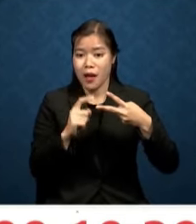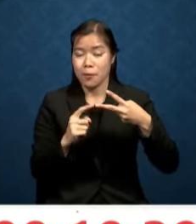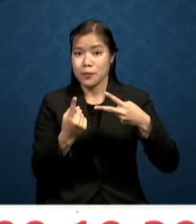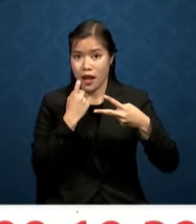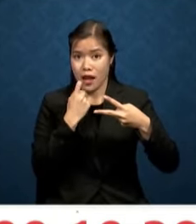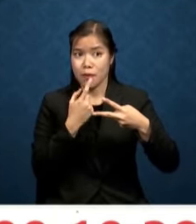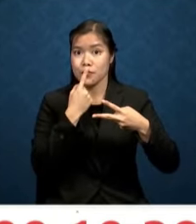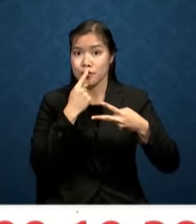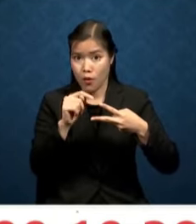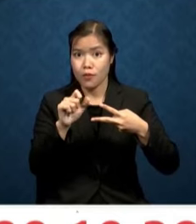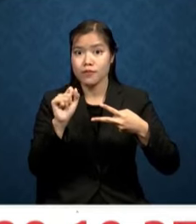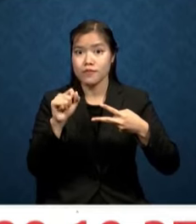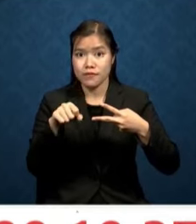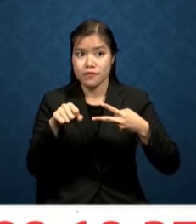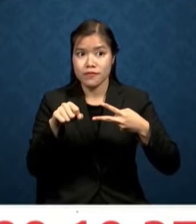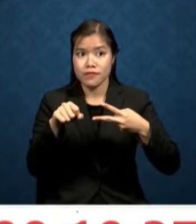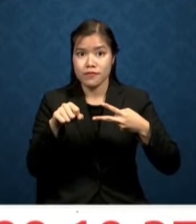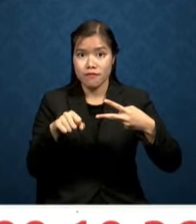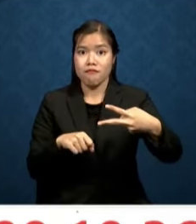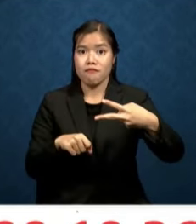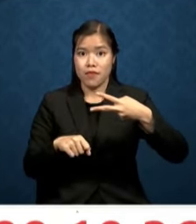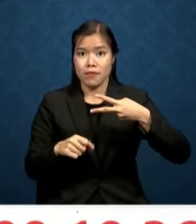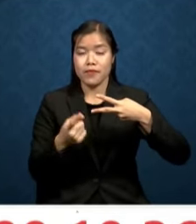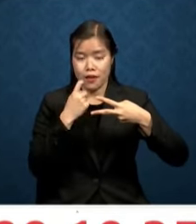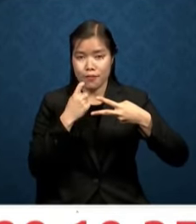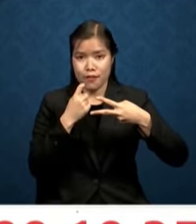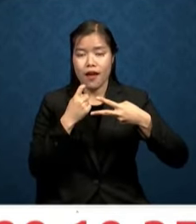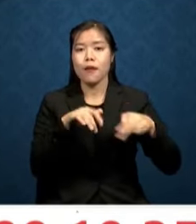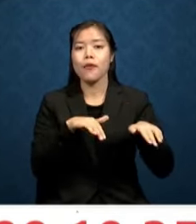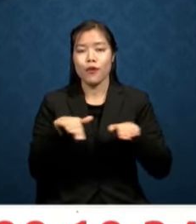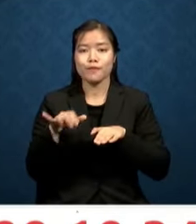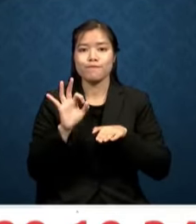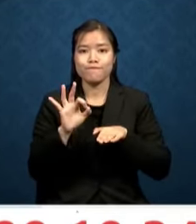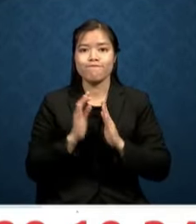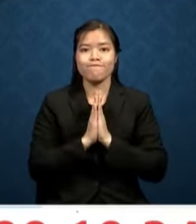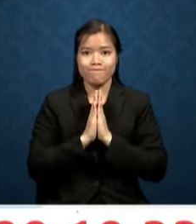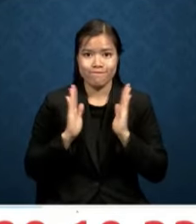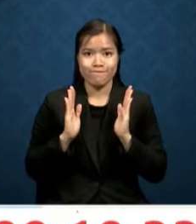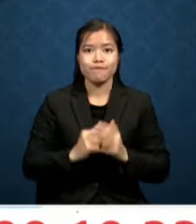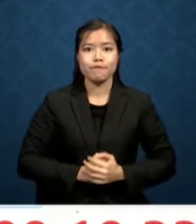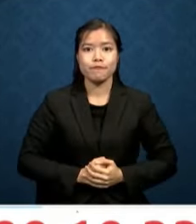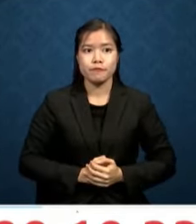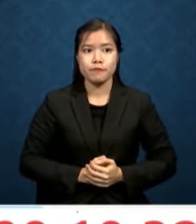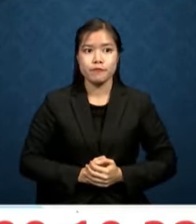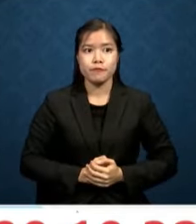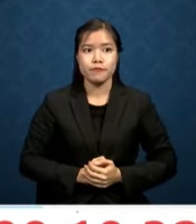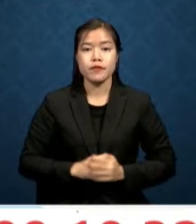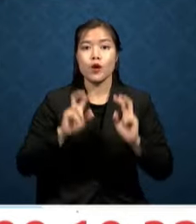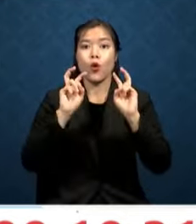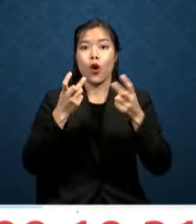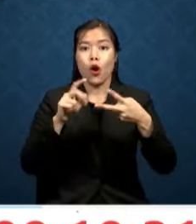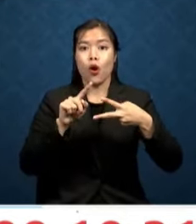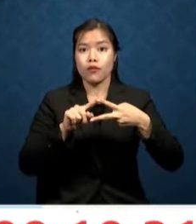ไหมครับเพราะท่านสมาชิกถามมา2ข้อเลยครับขอบคุณครับก็ในประเด็นหัวข้อที่1